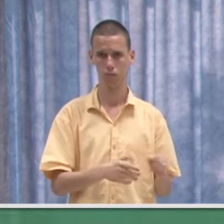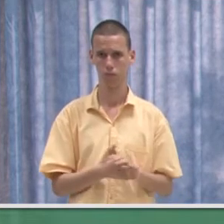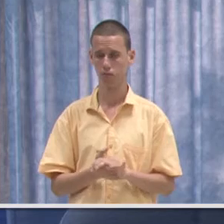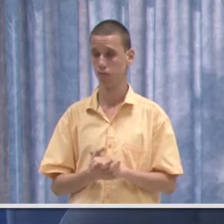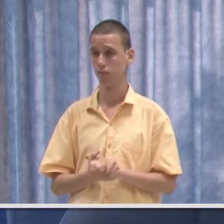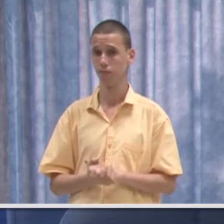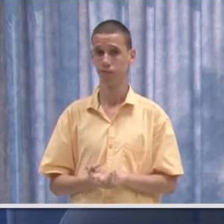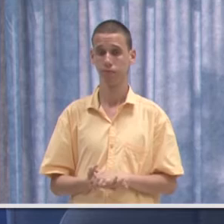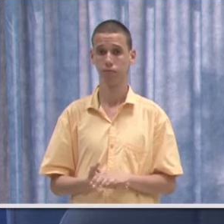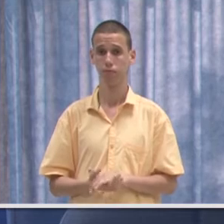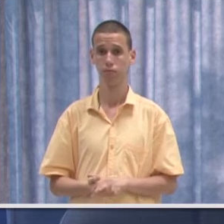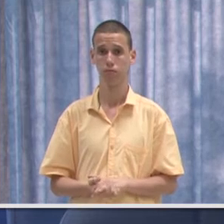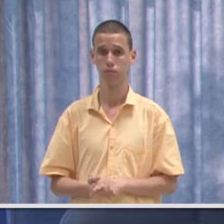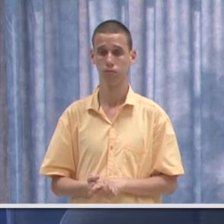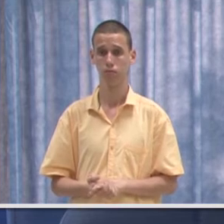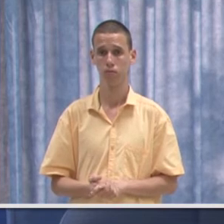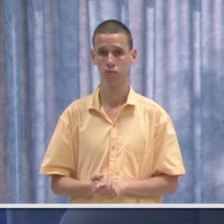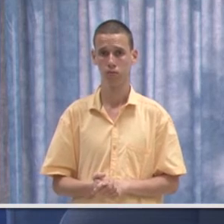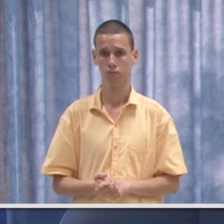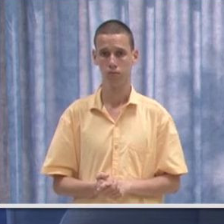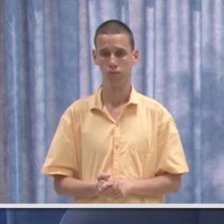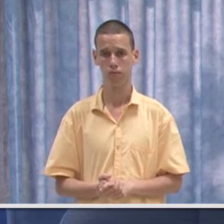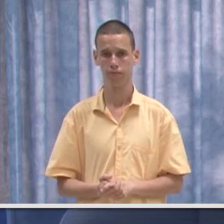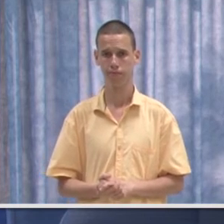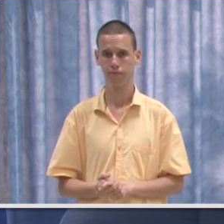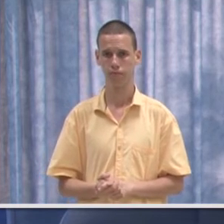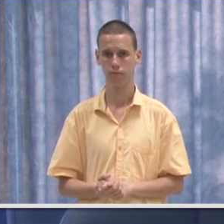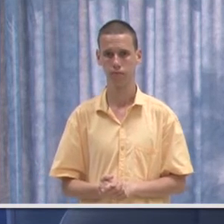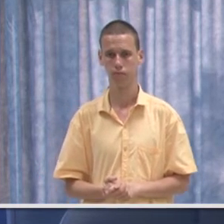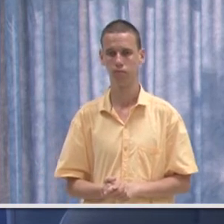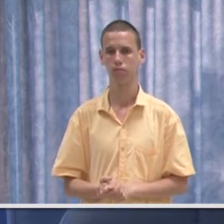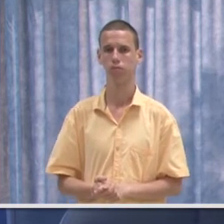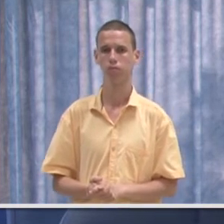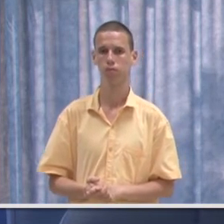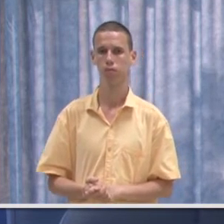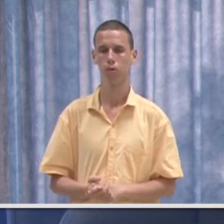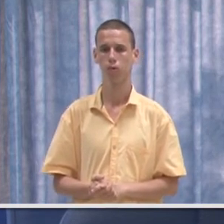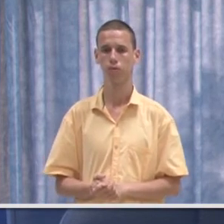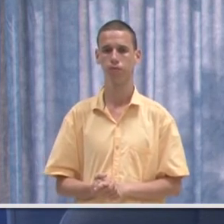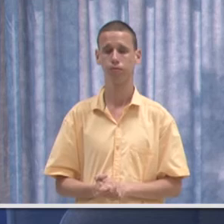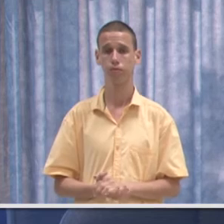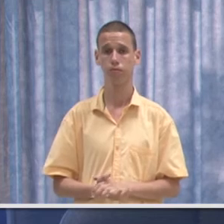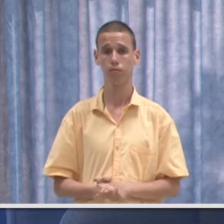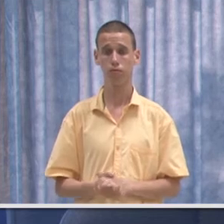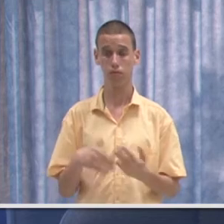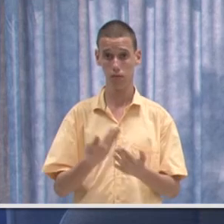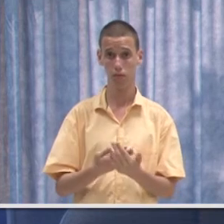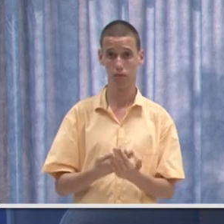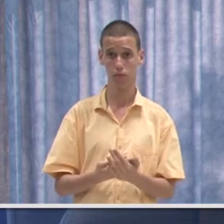Peut-être, docteur Louange, par exemple, expliquer. Il est possible que ça m'a dit que je suis capable de finir de payer, mais je ne peux pas faire ça.